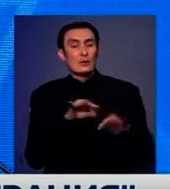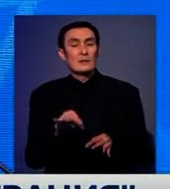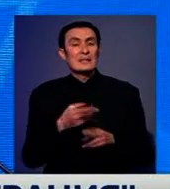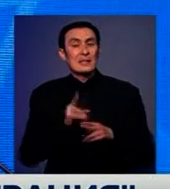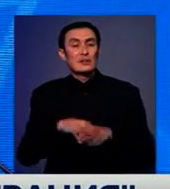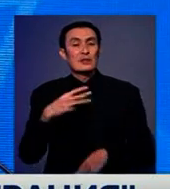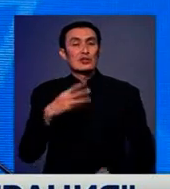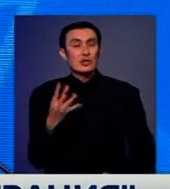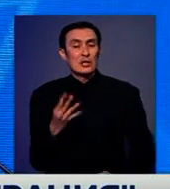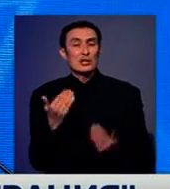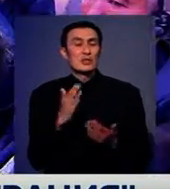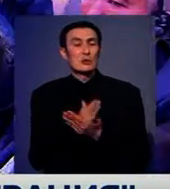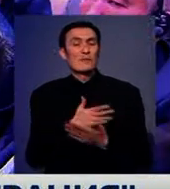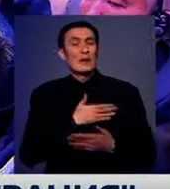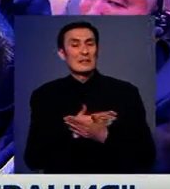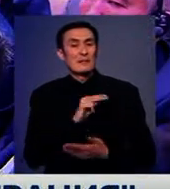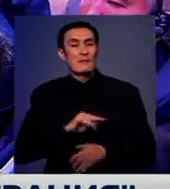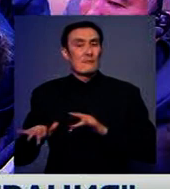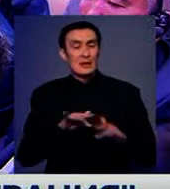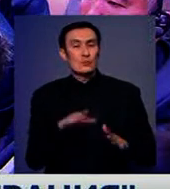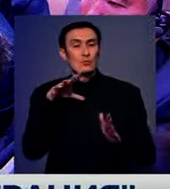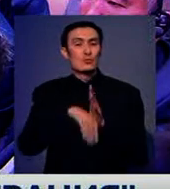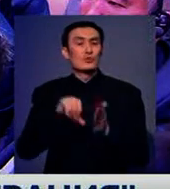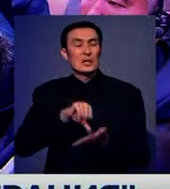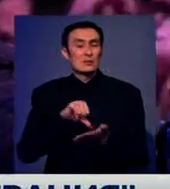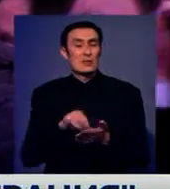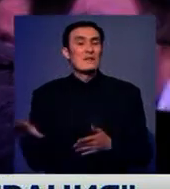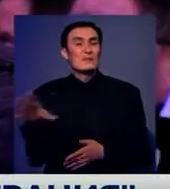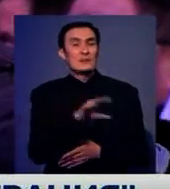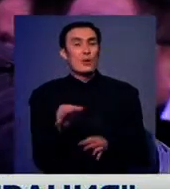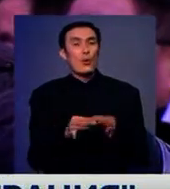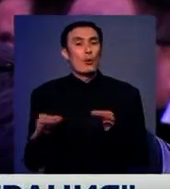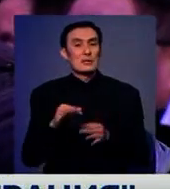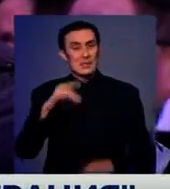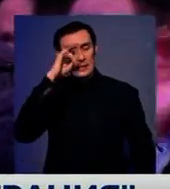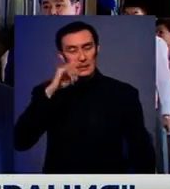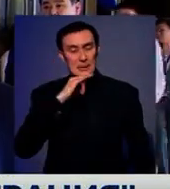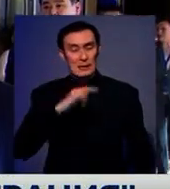них 34 уже в активной фазе. В них задействованы все регионы республики.